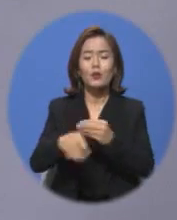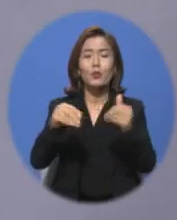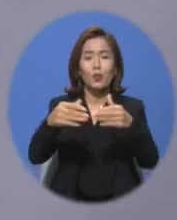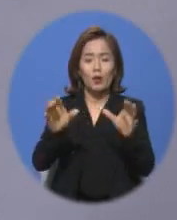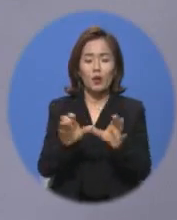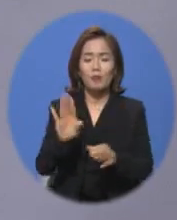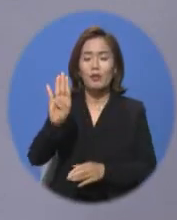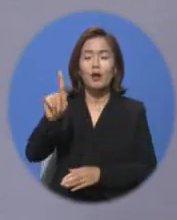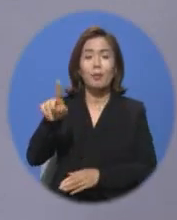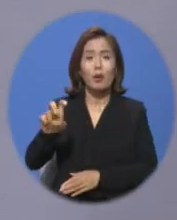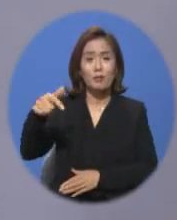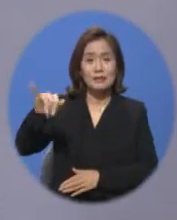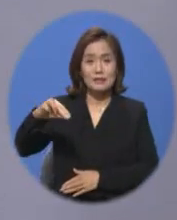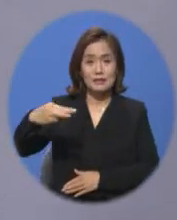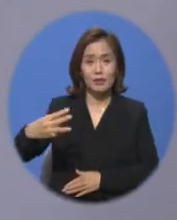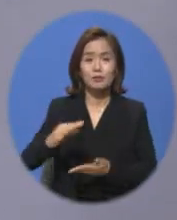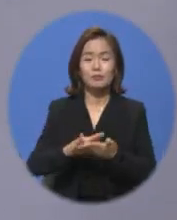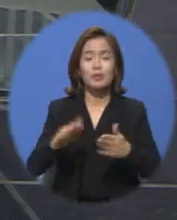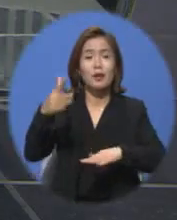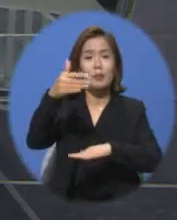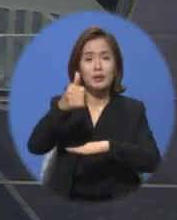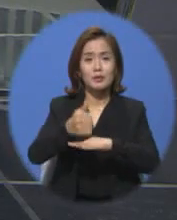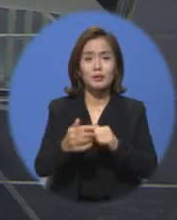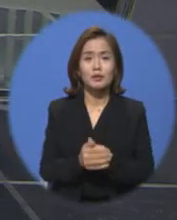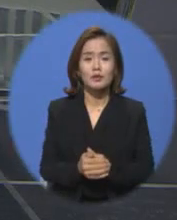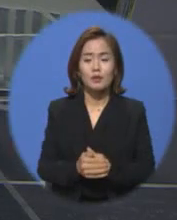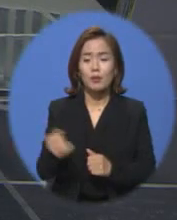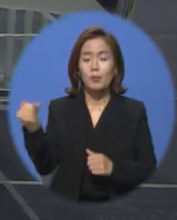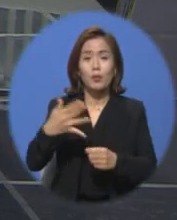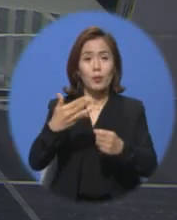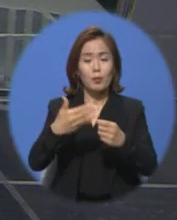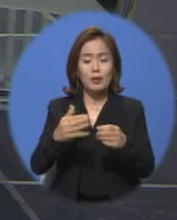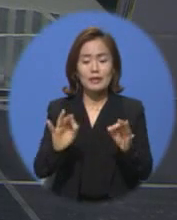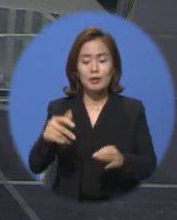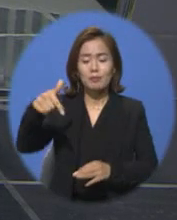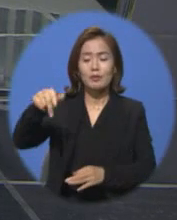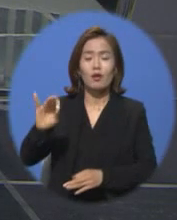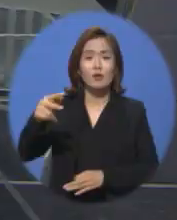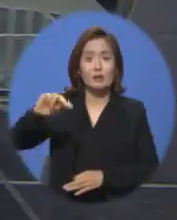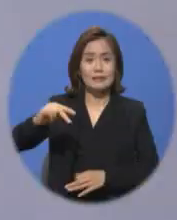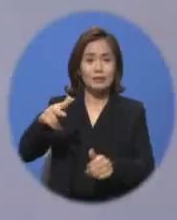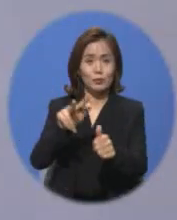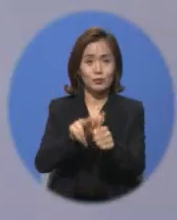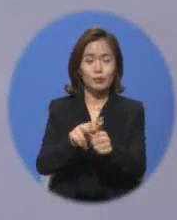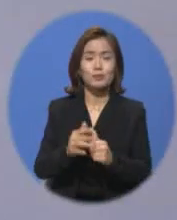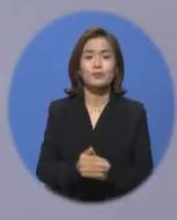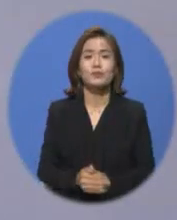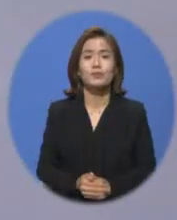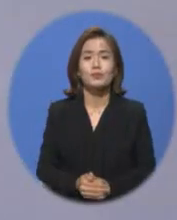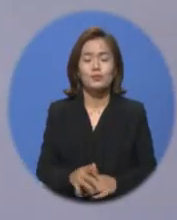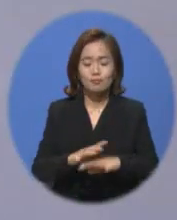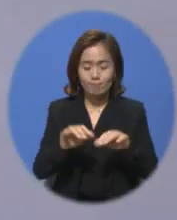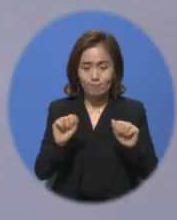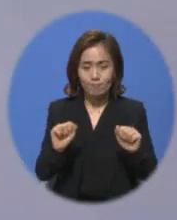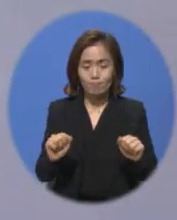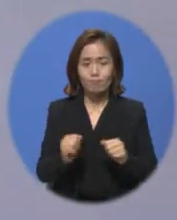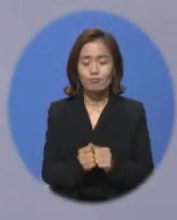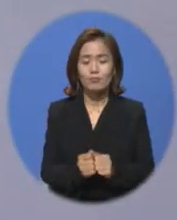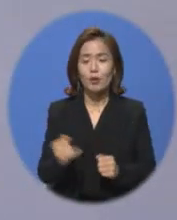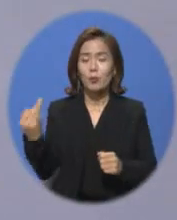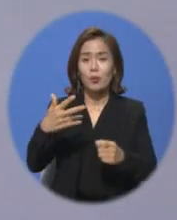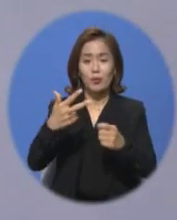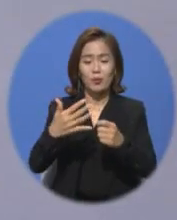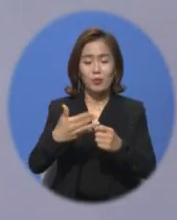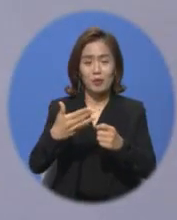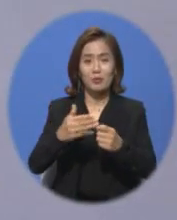저는 미래통합당의범기철입니다. 예.마지막으로8번후보, 김경진입니다. 안녕하세요.저는8